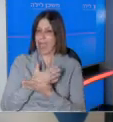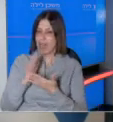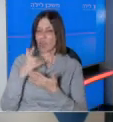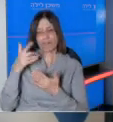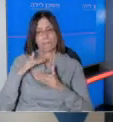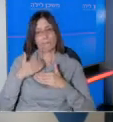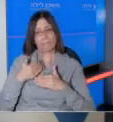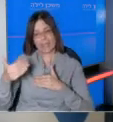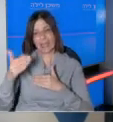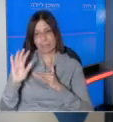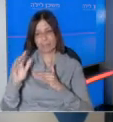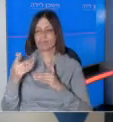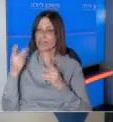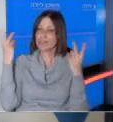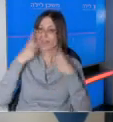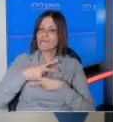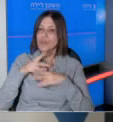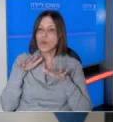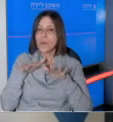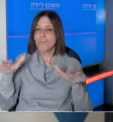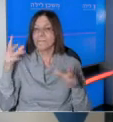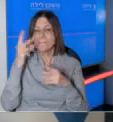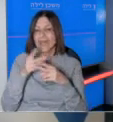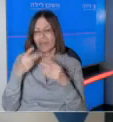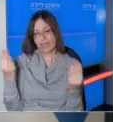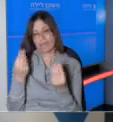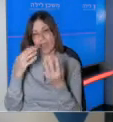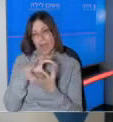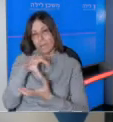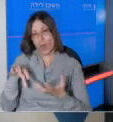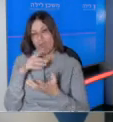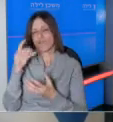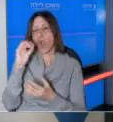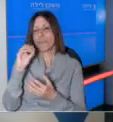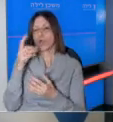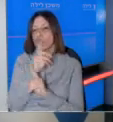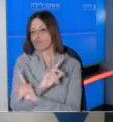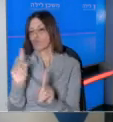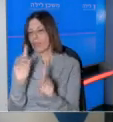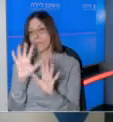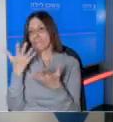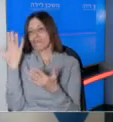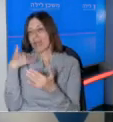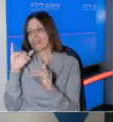ומתקדמים. תבינו, מגפה זה דבר מורכב, והאומיקרון שונה. מה שהיה נכון